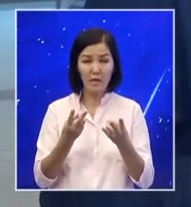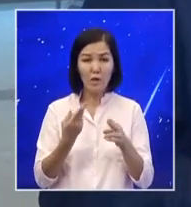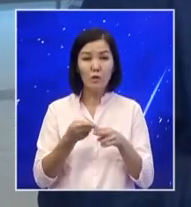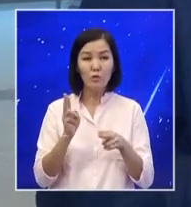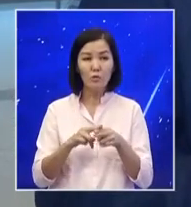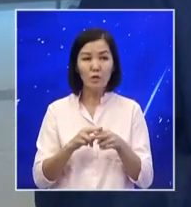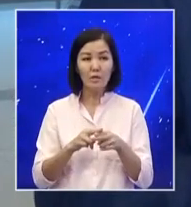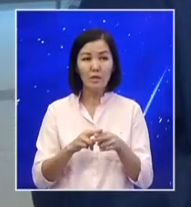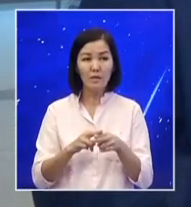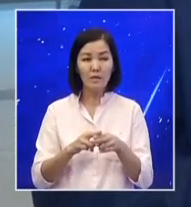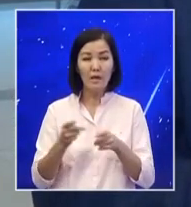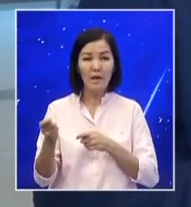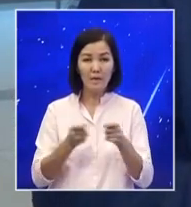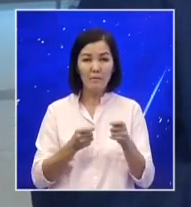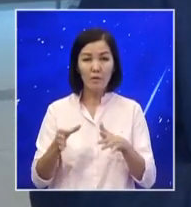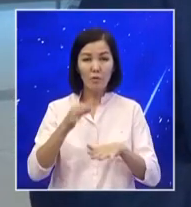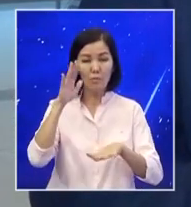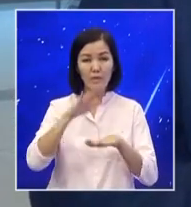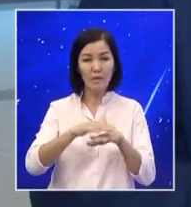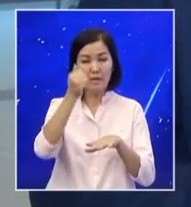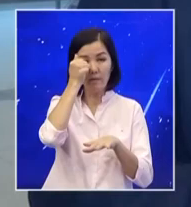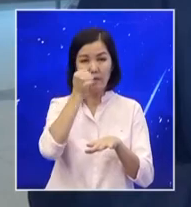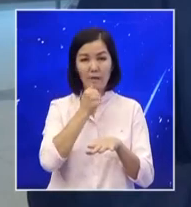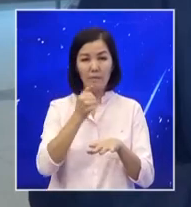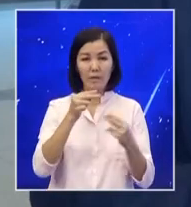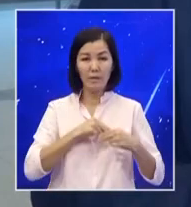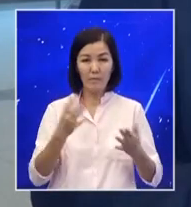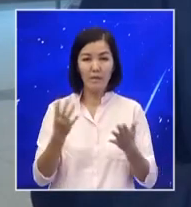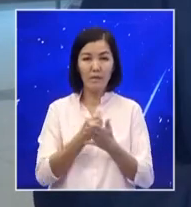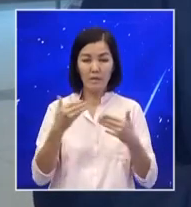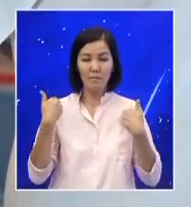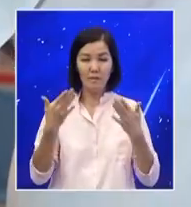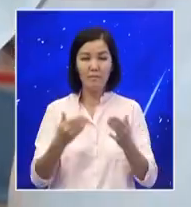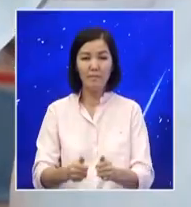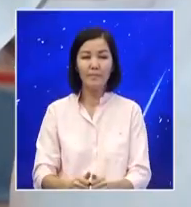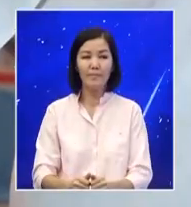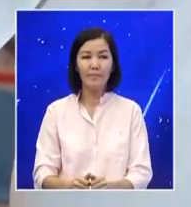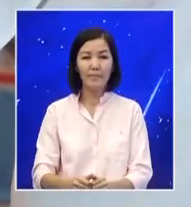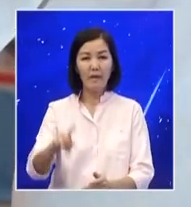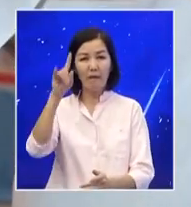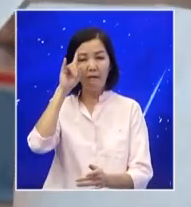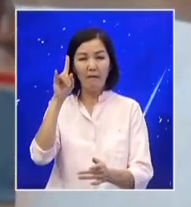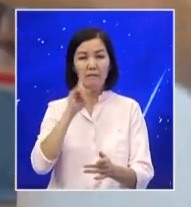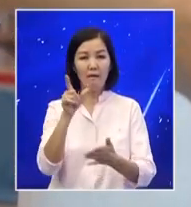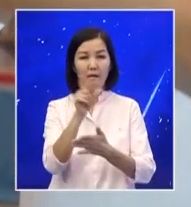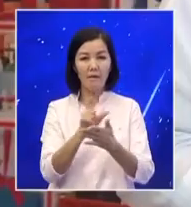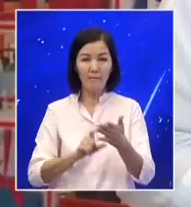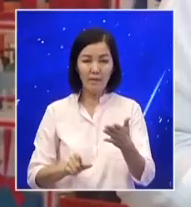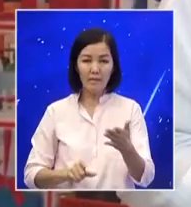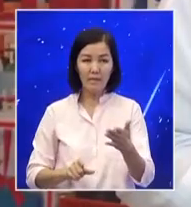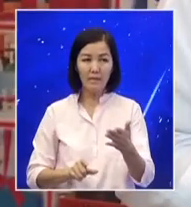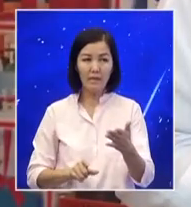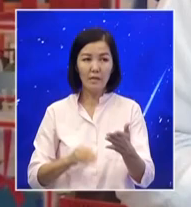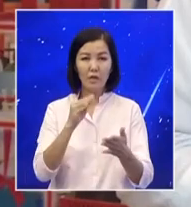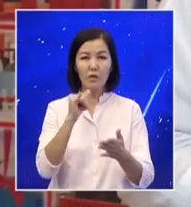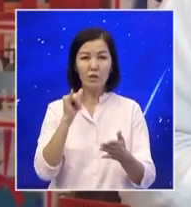сол барлықтарына айтатыным рахмет. Жұмыстарына табыс тілеймін, сәттілік. Қазақ әдебиетінің руханиятына